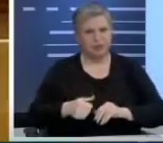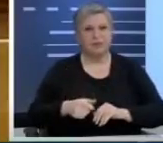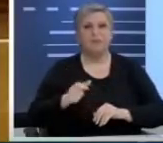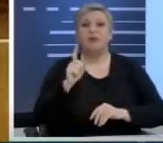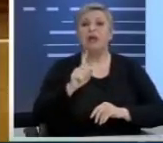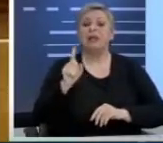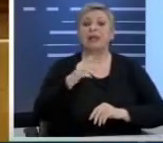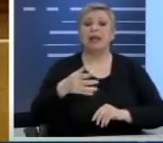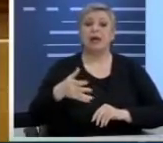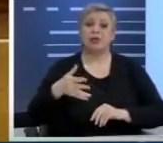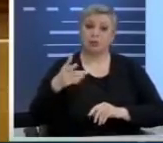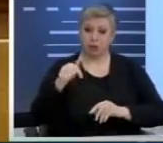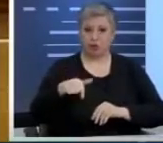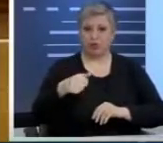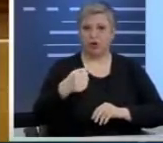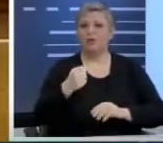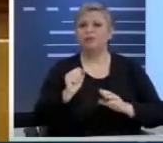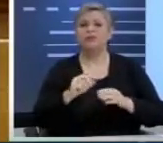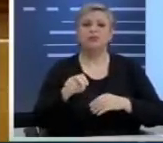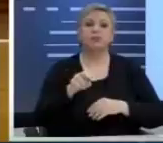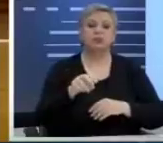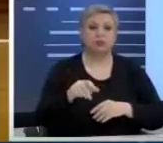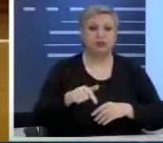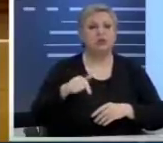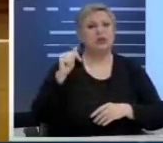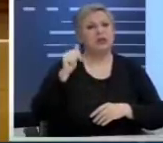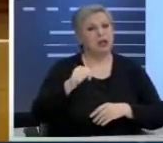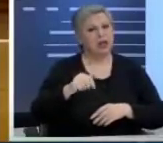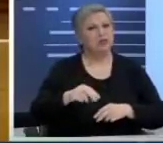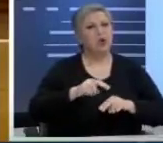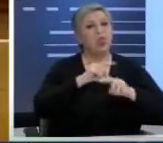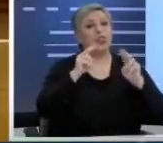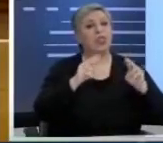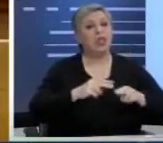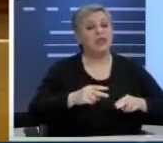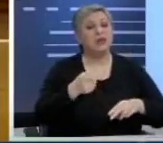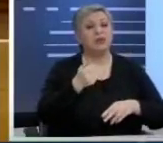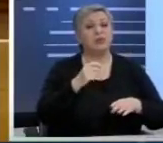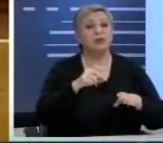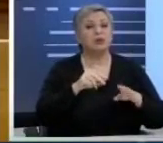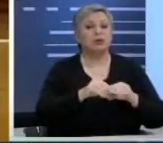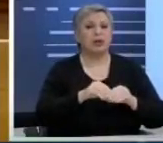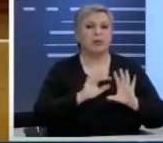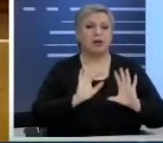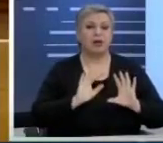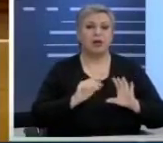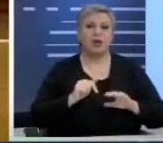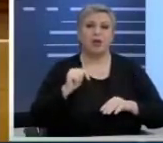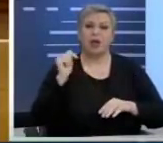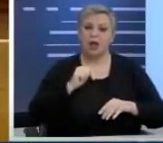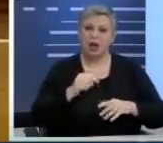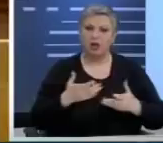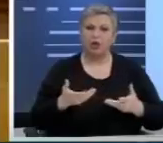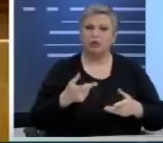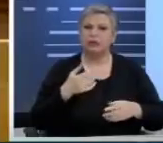εδώ, ο κύριος Μητσοτάκης, για το Δουνουτού. Θα επιστρέψω στο επιχείρημά του. Εδώ έχω για τα πρακτικά τι